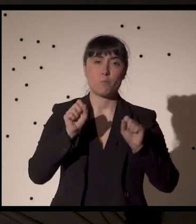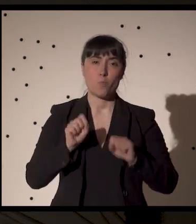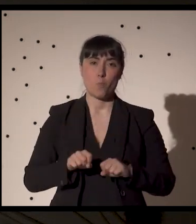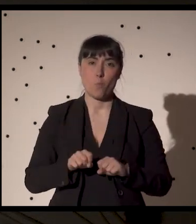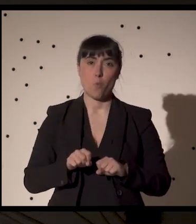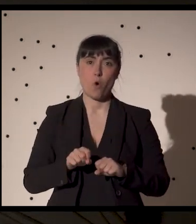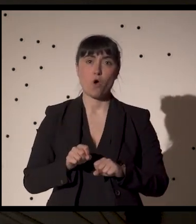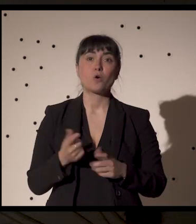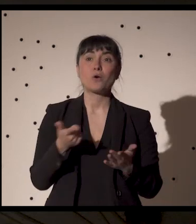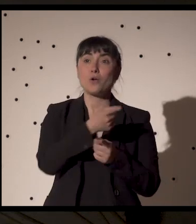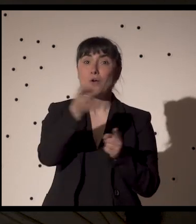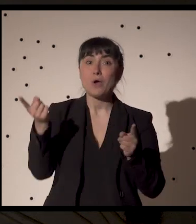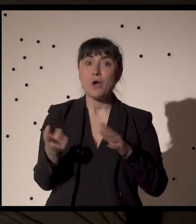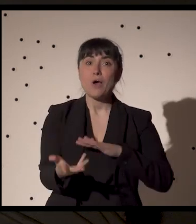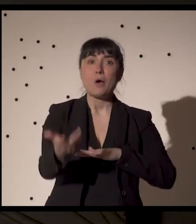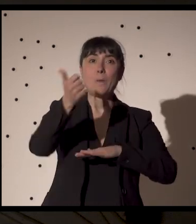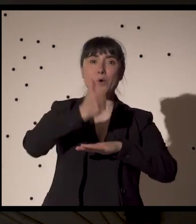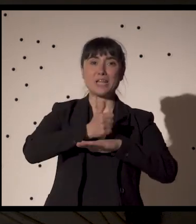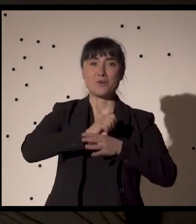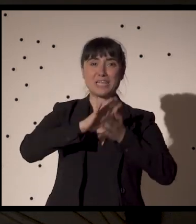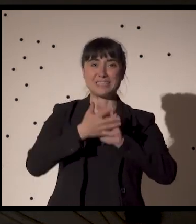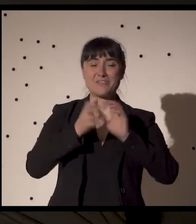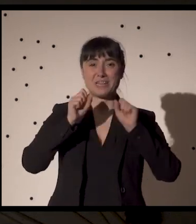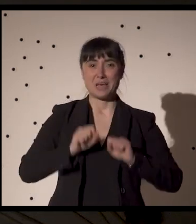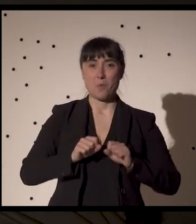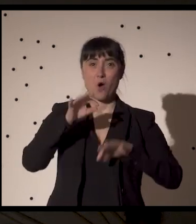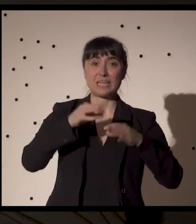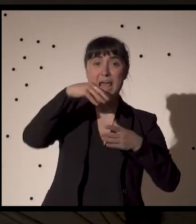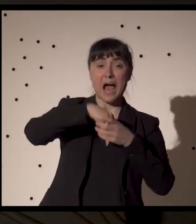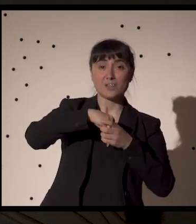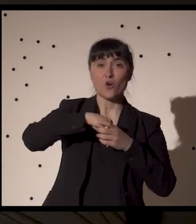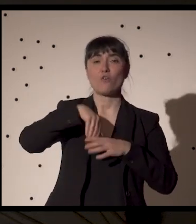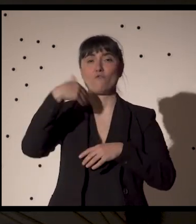delle scene teatrali dentro e fuori i teatri Grazie